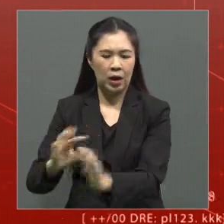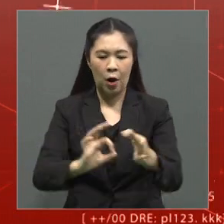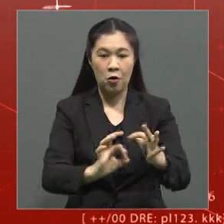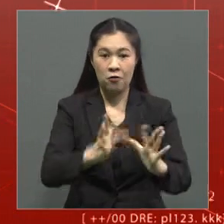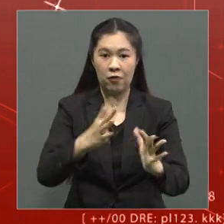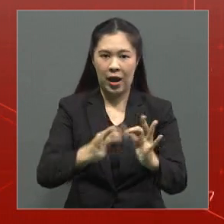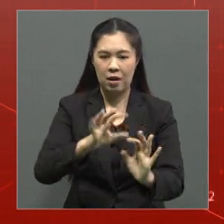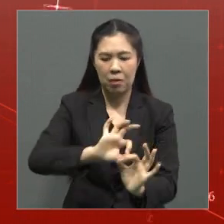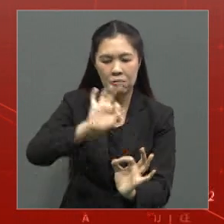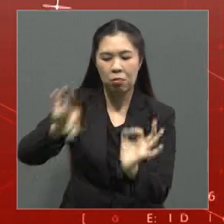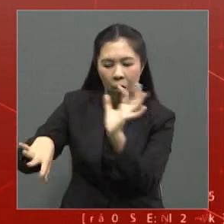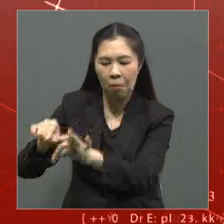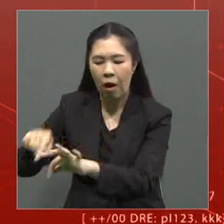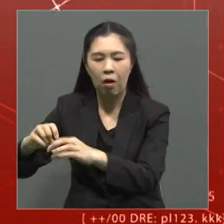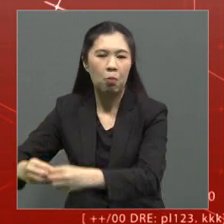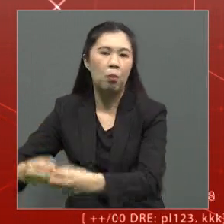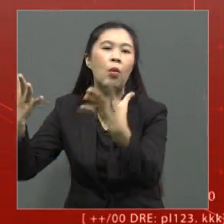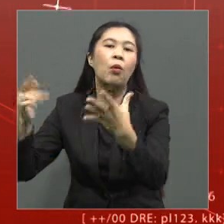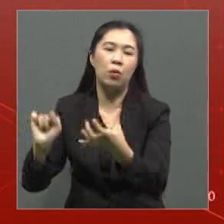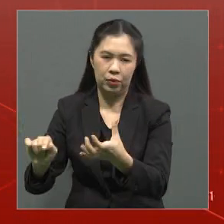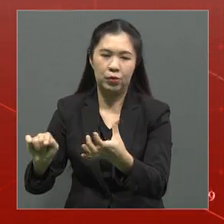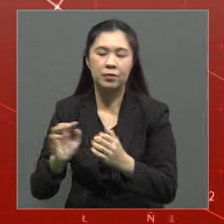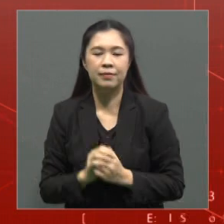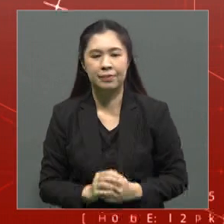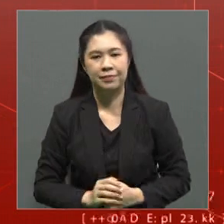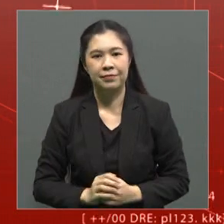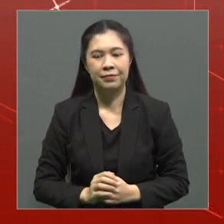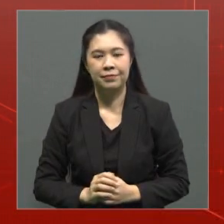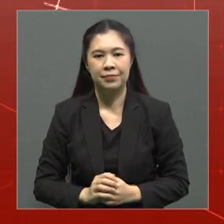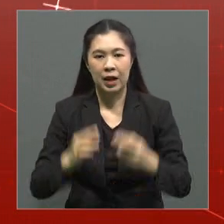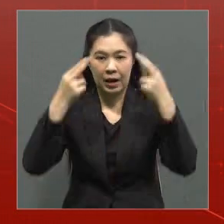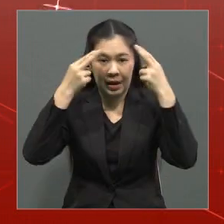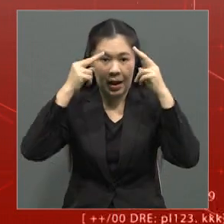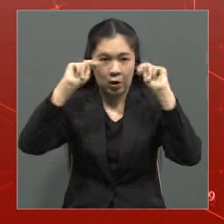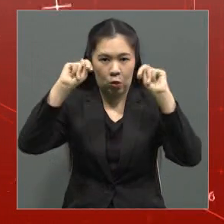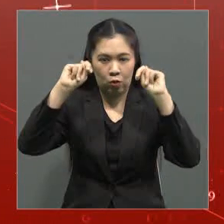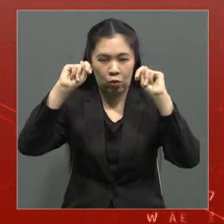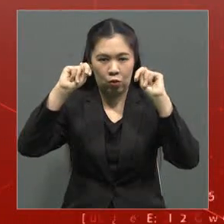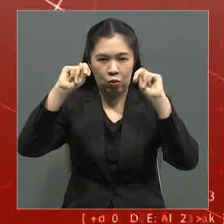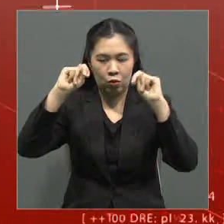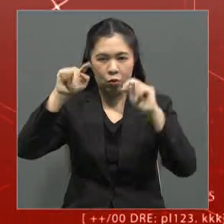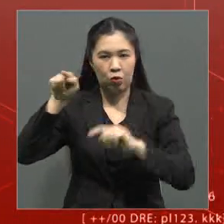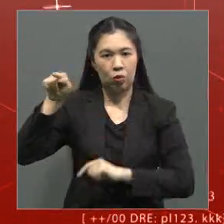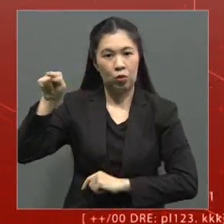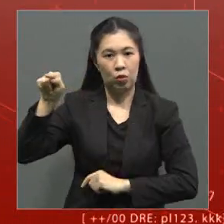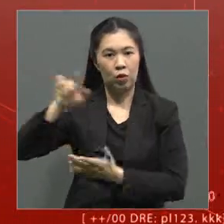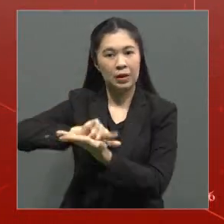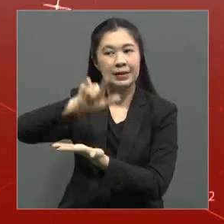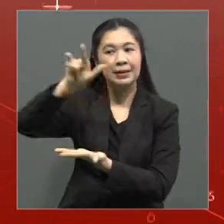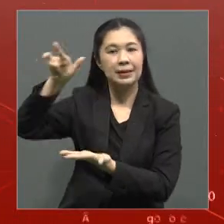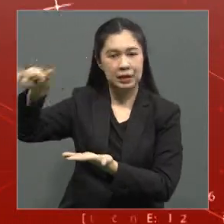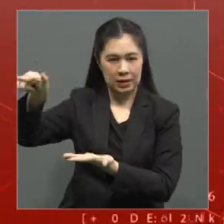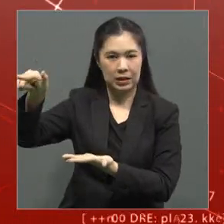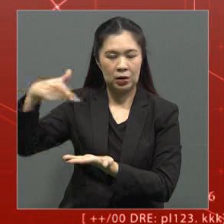ก็เลยเกิดการประกายไฟและเกิดระเบิดขึ้นนะครับซึ่งทันทีที่ท่านนายกรัฐมนตรีเดินทางเสร็จสิ้นจากภารกิจที่เมืองดาวอส